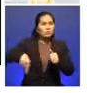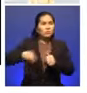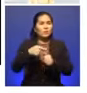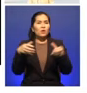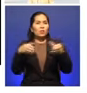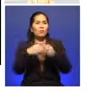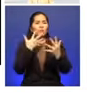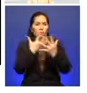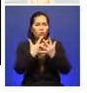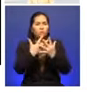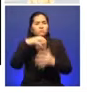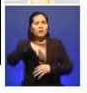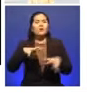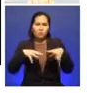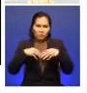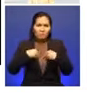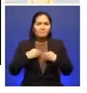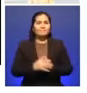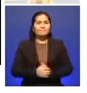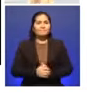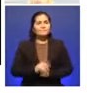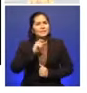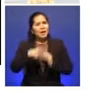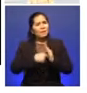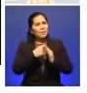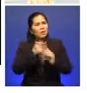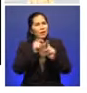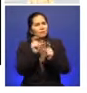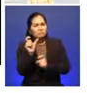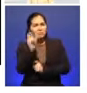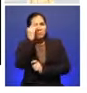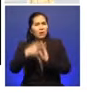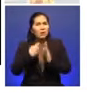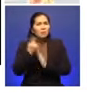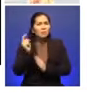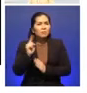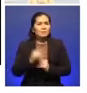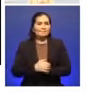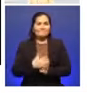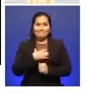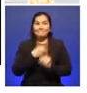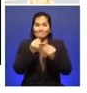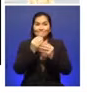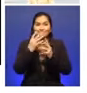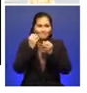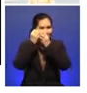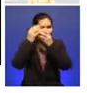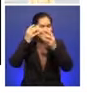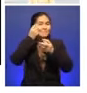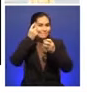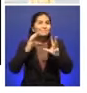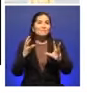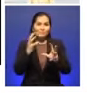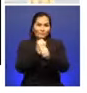กรมราชทัณฑ์ทีนี้คำถามก็คือว่าทำไมต้องเรือนจำสุขภาวะเพราะฉะนั้นก็อยากจะขอให้ภาพใหญ่สักนิดนึงนะคะว่